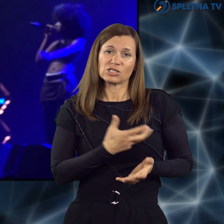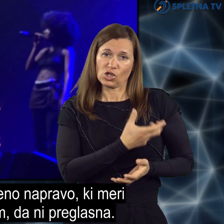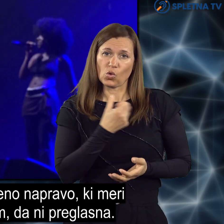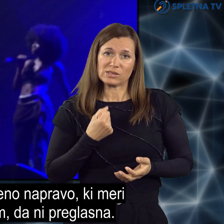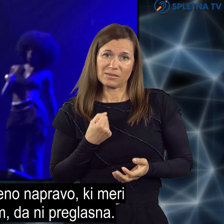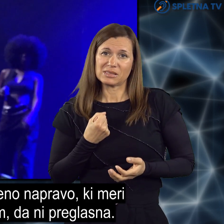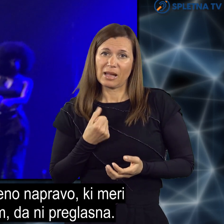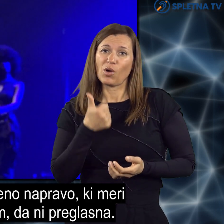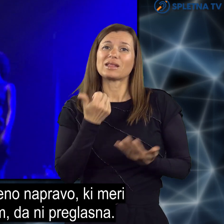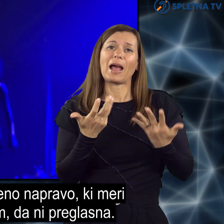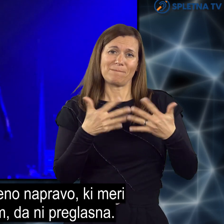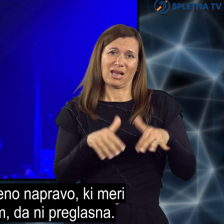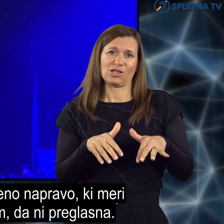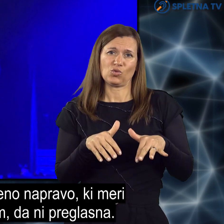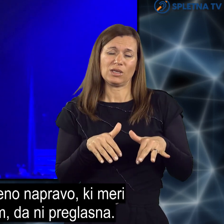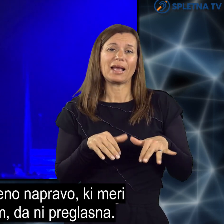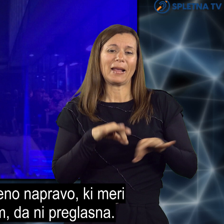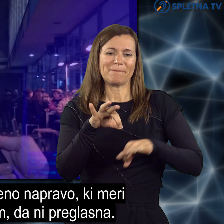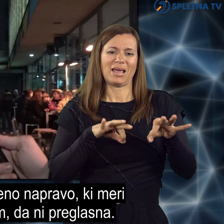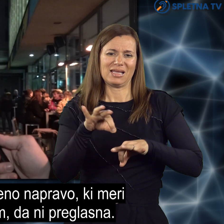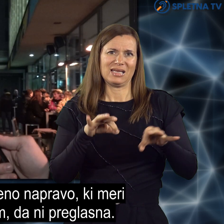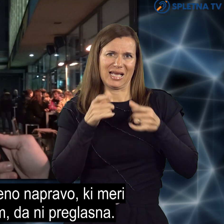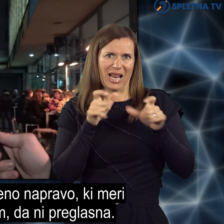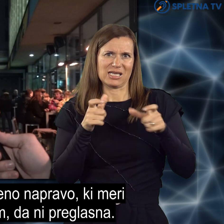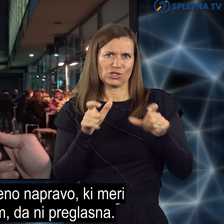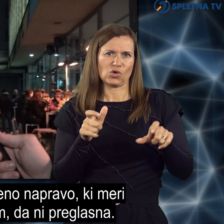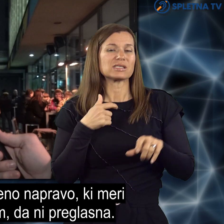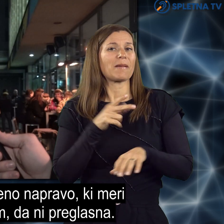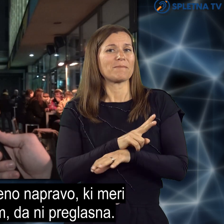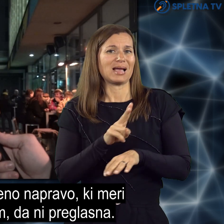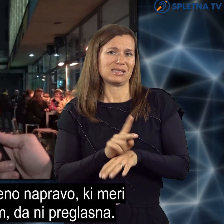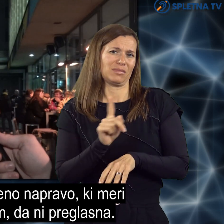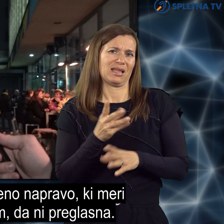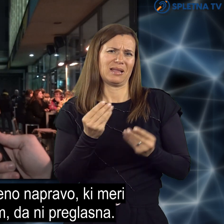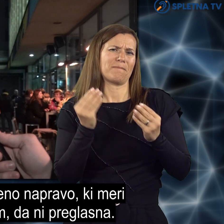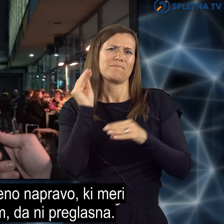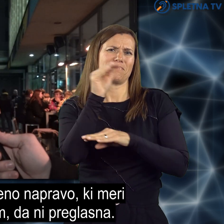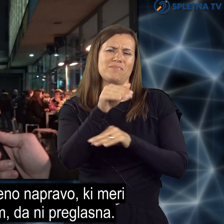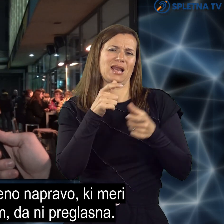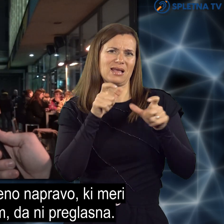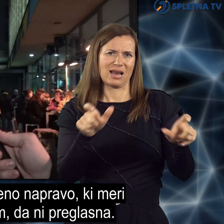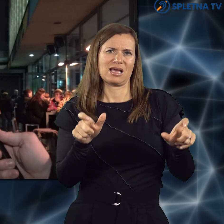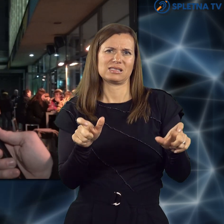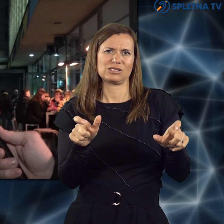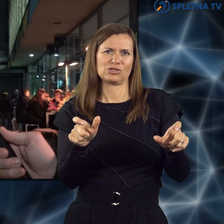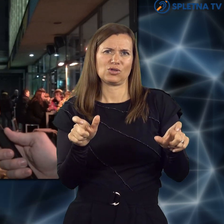No, jaz nosim s sabo eno aparaturo, ki meri glasnost in pazim, da ni preglasno.